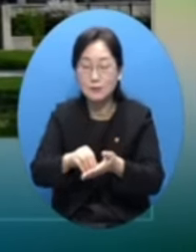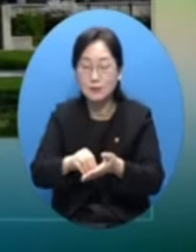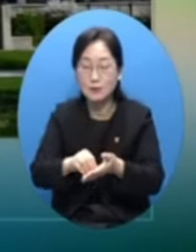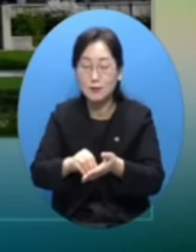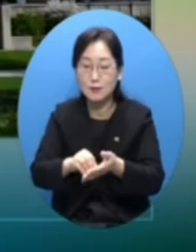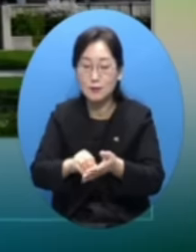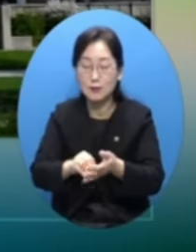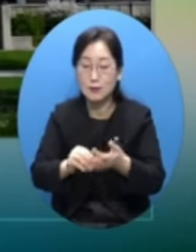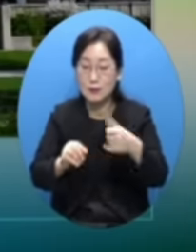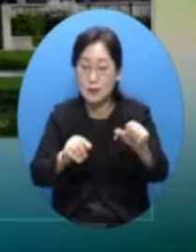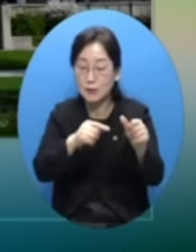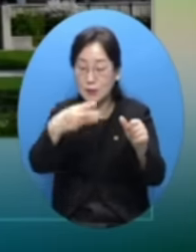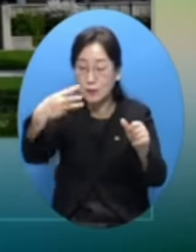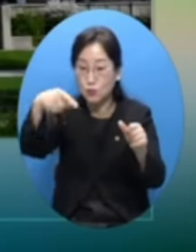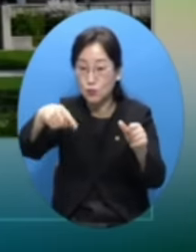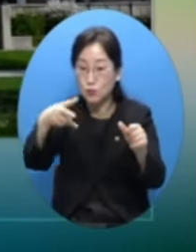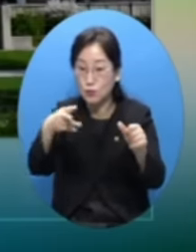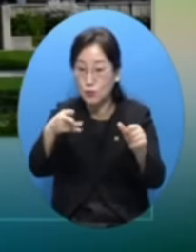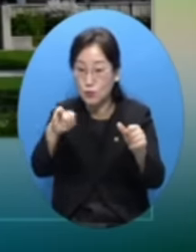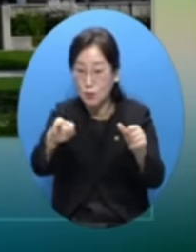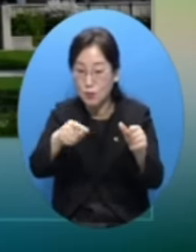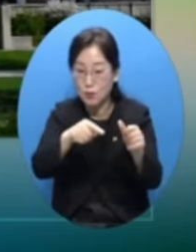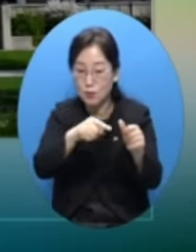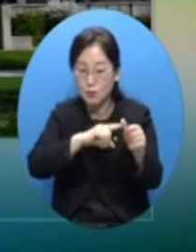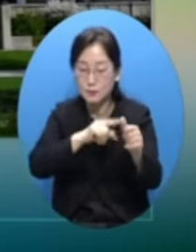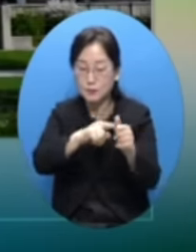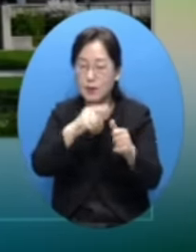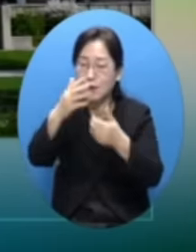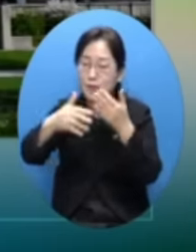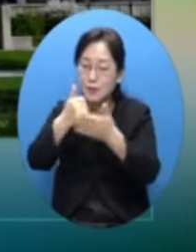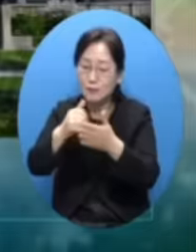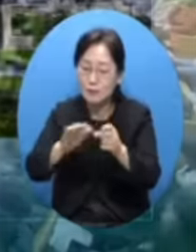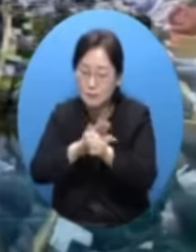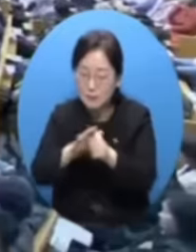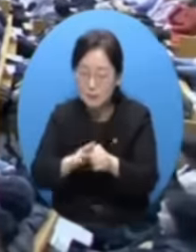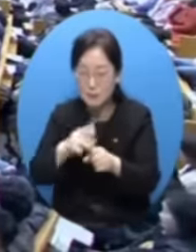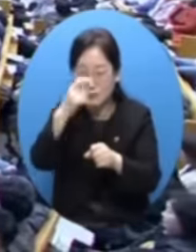루터는 하나님을 사랑하고 기독교 신앙에